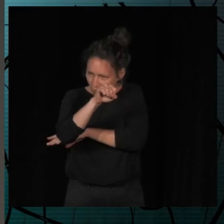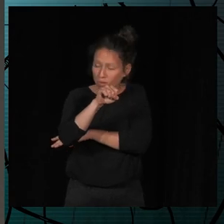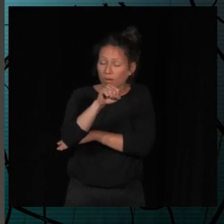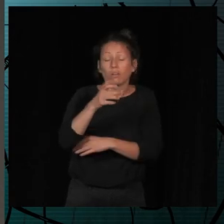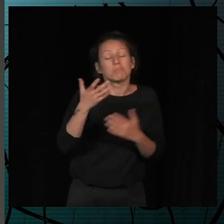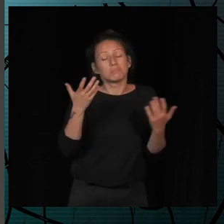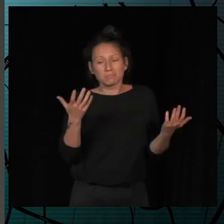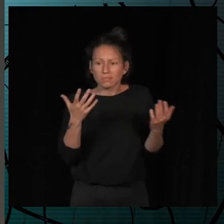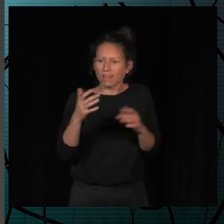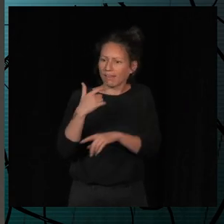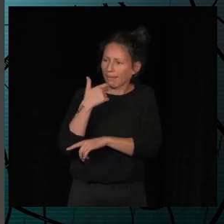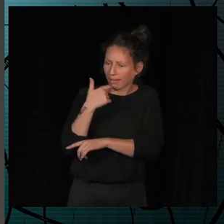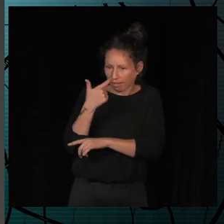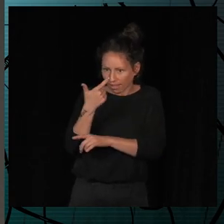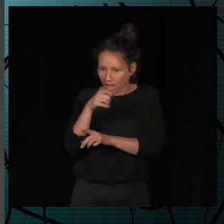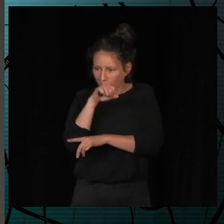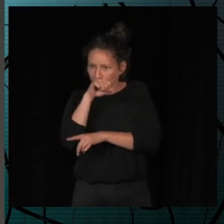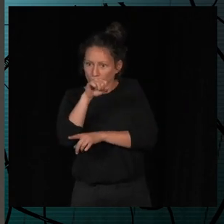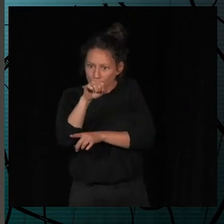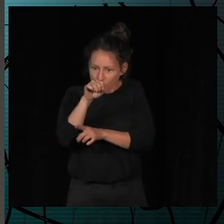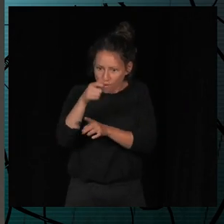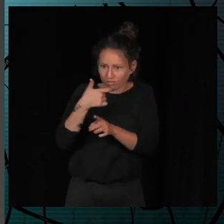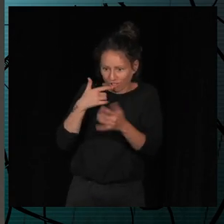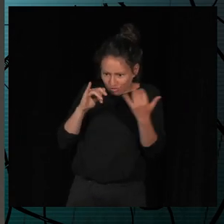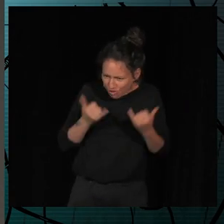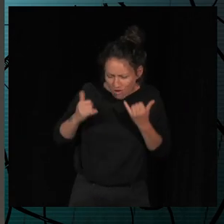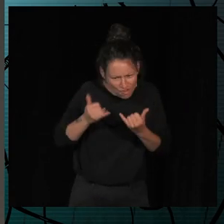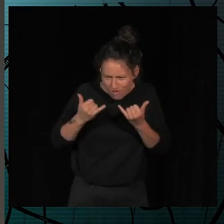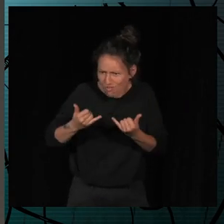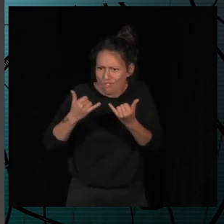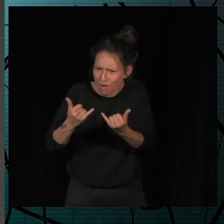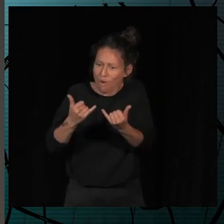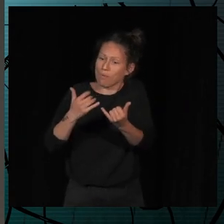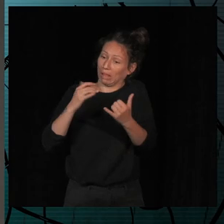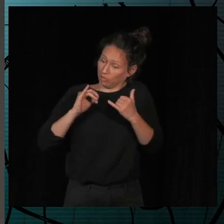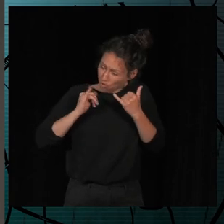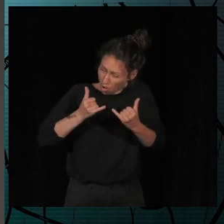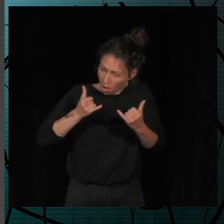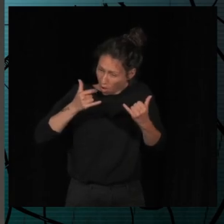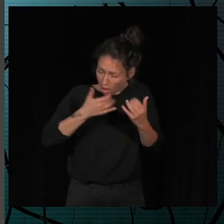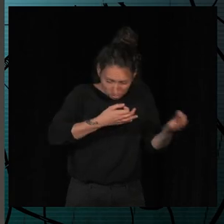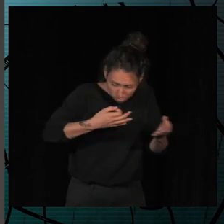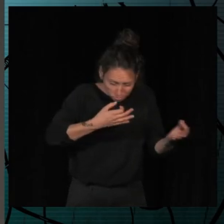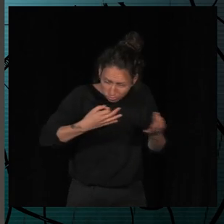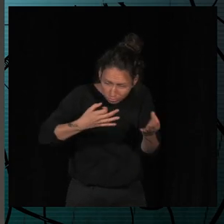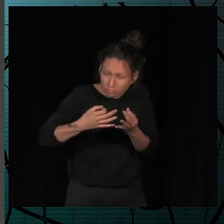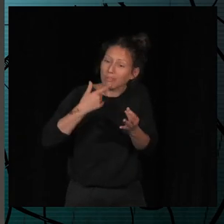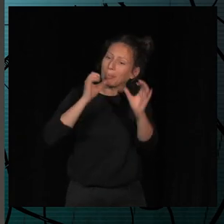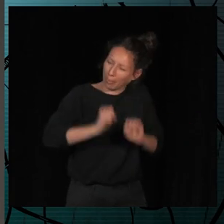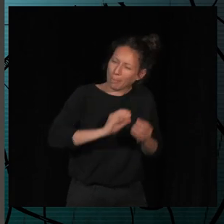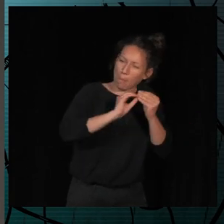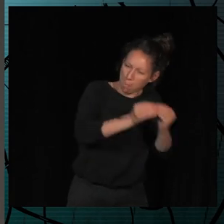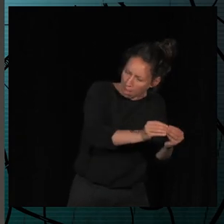le du du jeu excessif non problématique au jeu excessif problématique quelqu'un peut jouer énormément ça a été